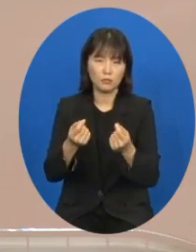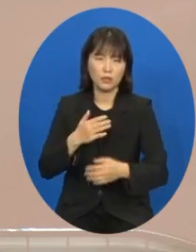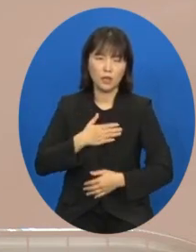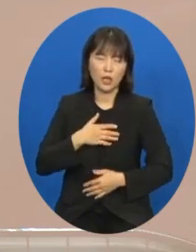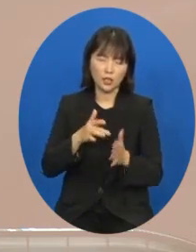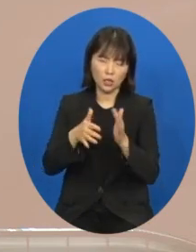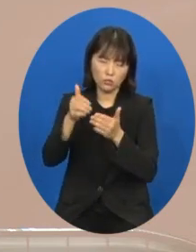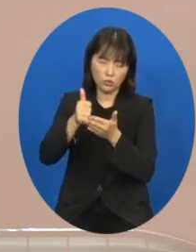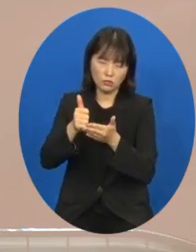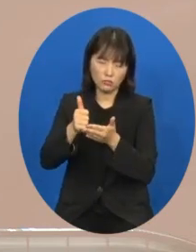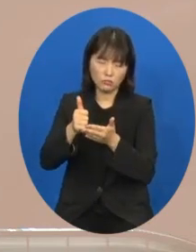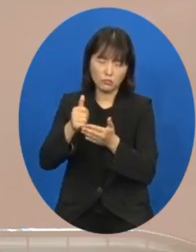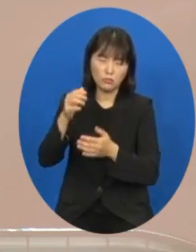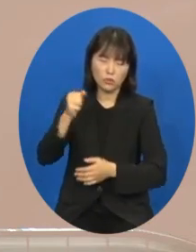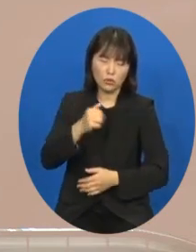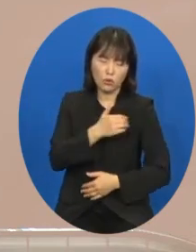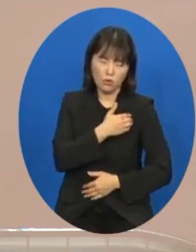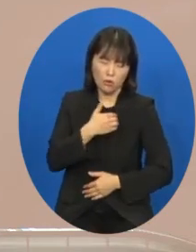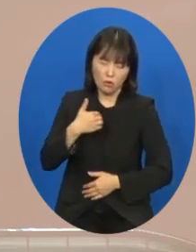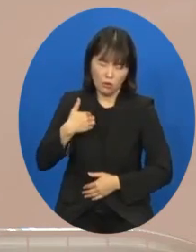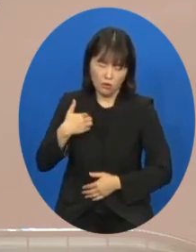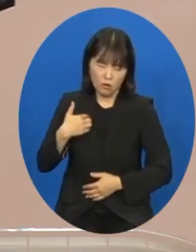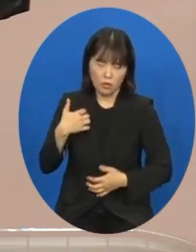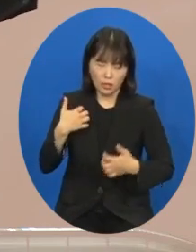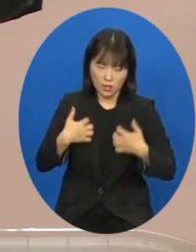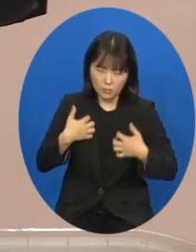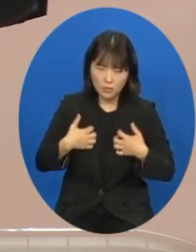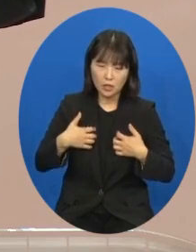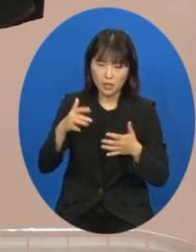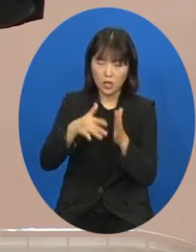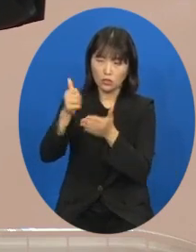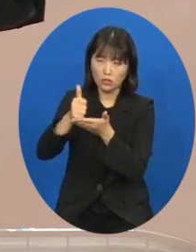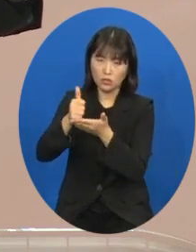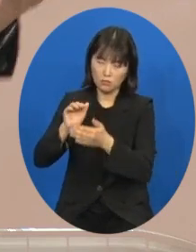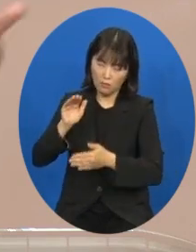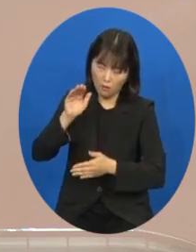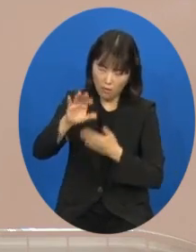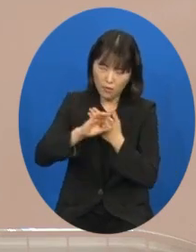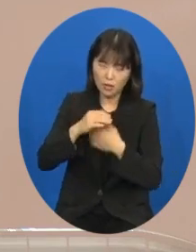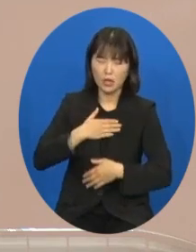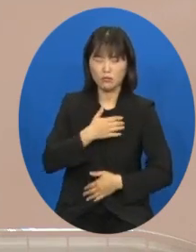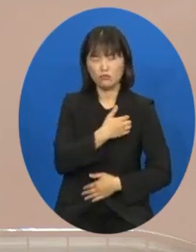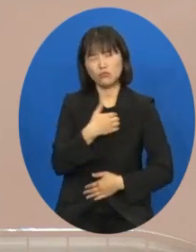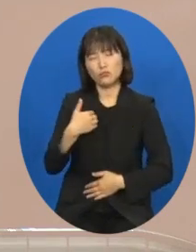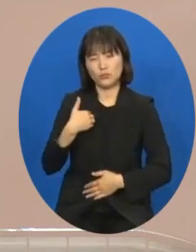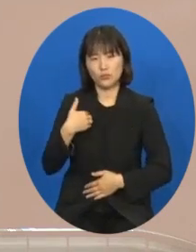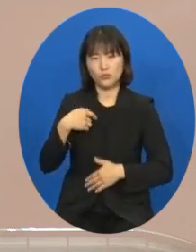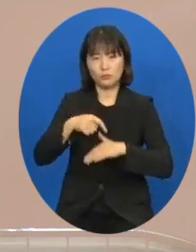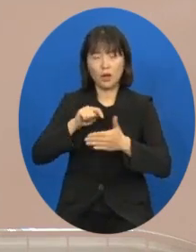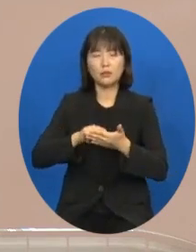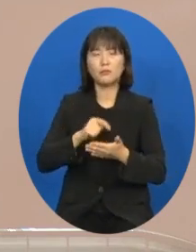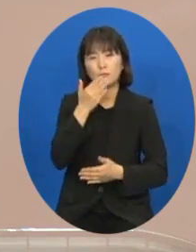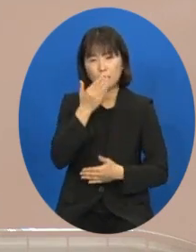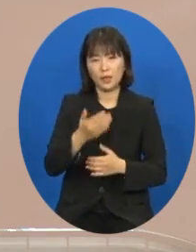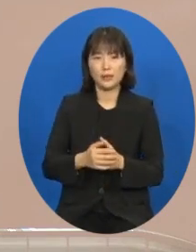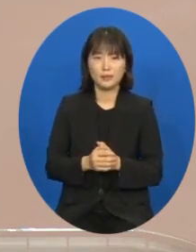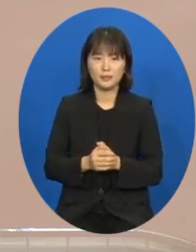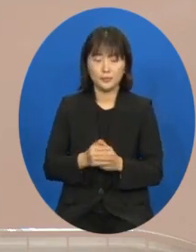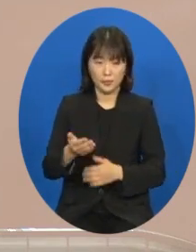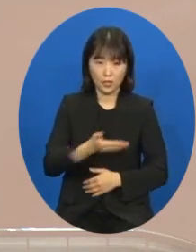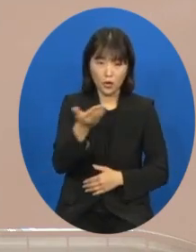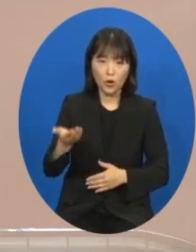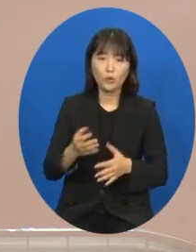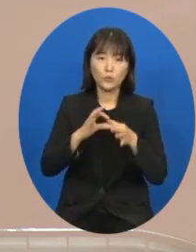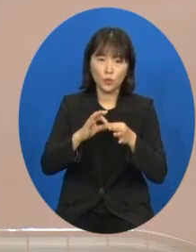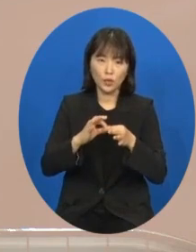예수님으로 충분히 기쁘다, 그분이 잘 되면 난 충분하다, 이런 마음이 돼요. 그리고 여러분을